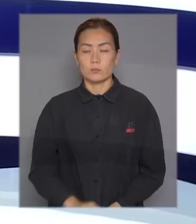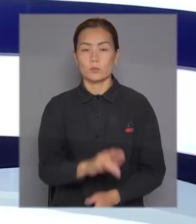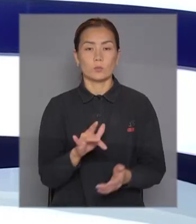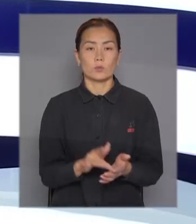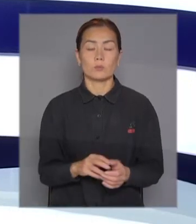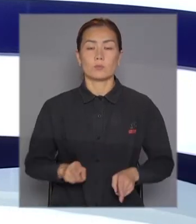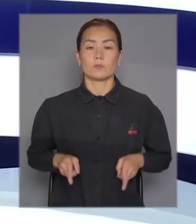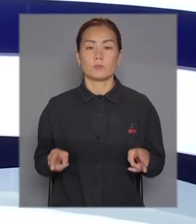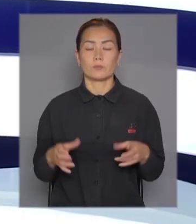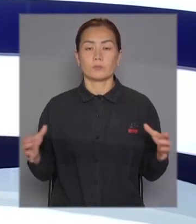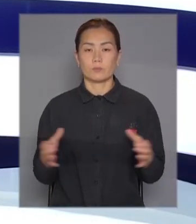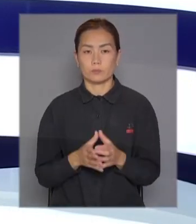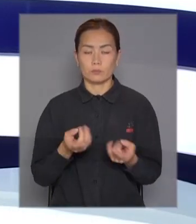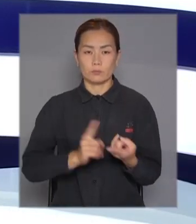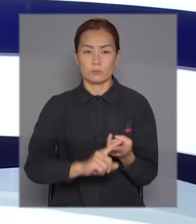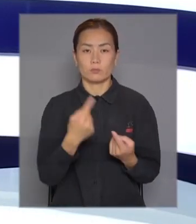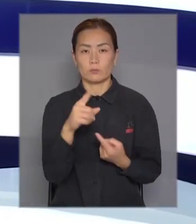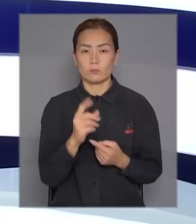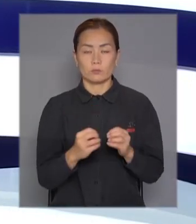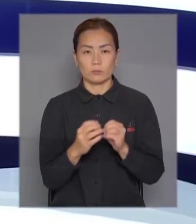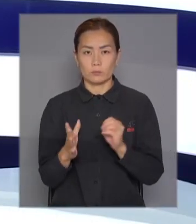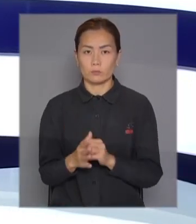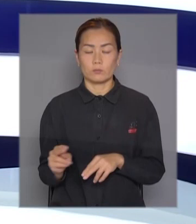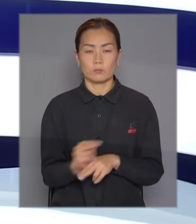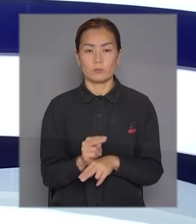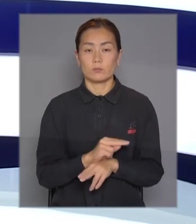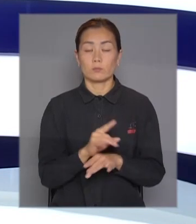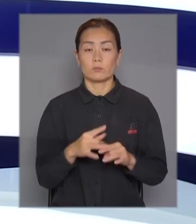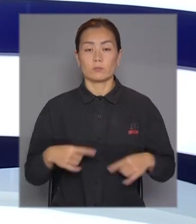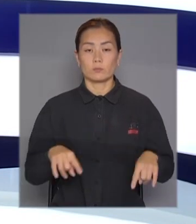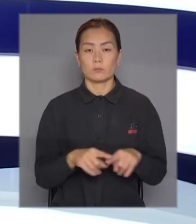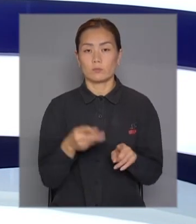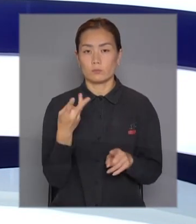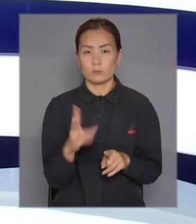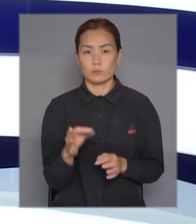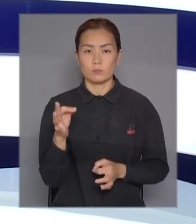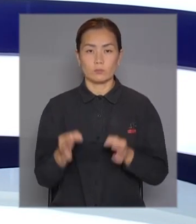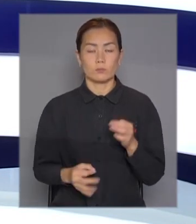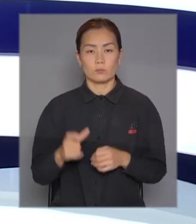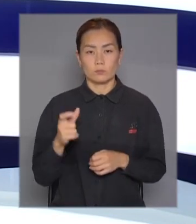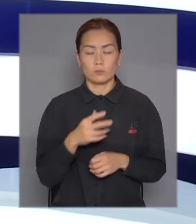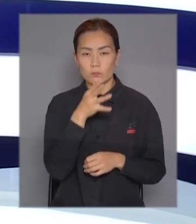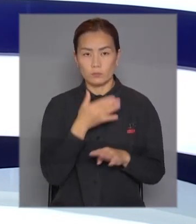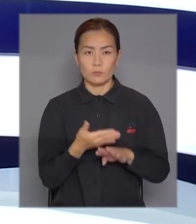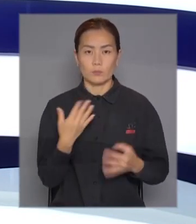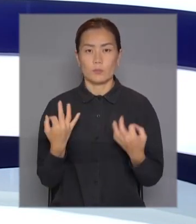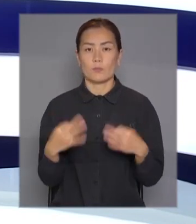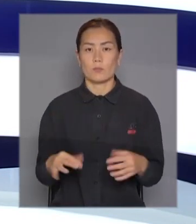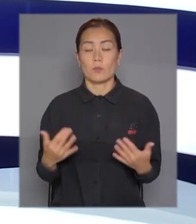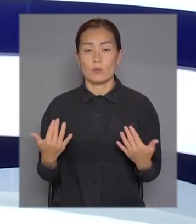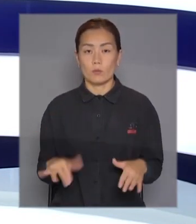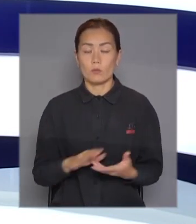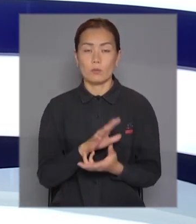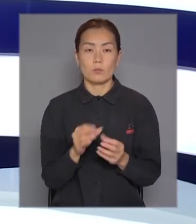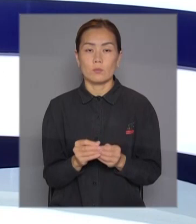Қаламыздағы қылмыстық атқару жүйесіне қарасты номері 15-ші түзеу мекемесінен 3 сотталған азамат мерзімнен бұрын босап шықты.